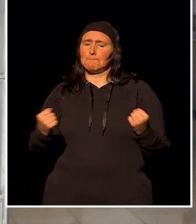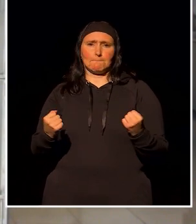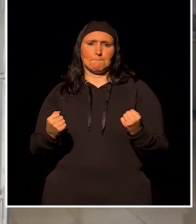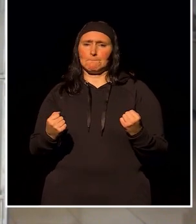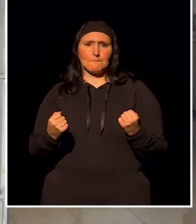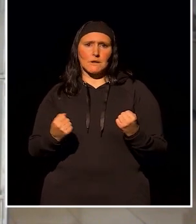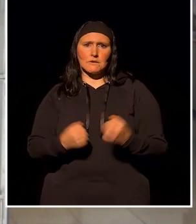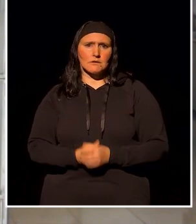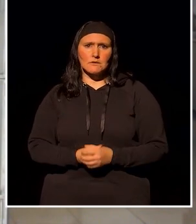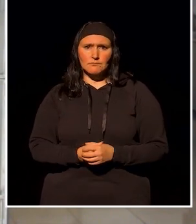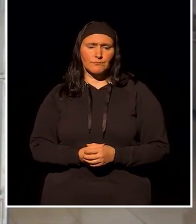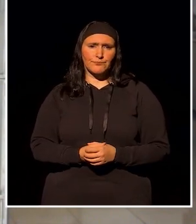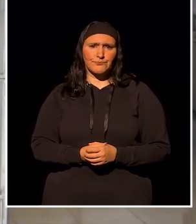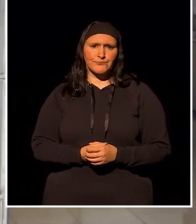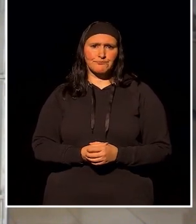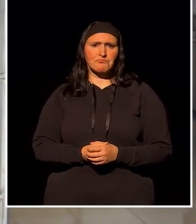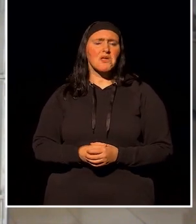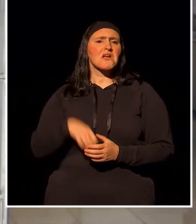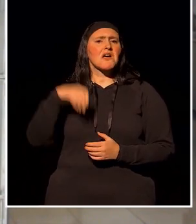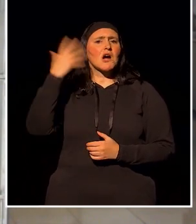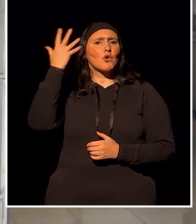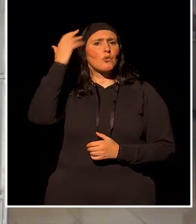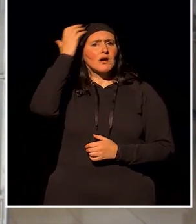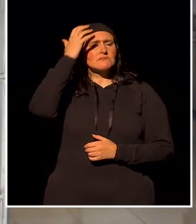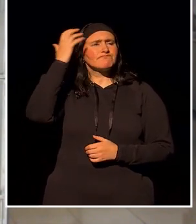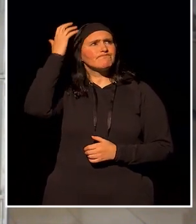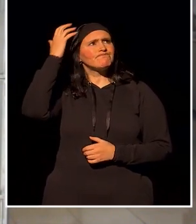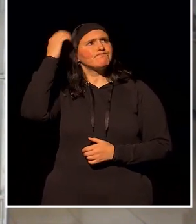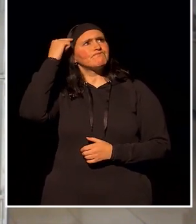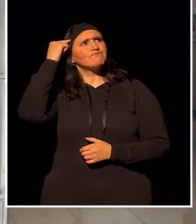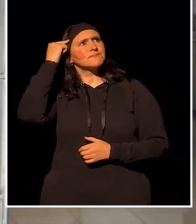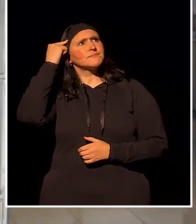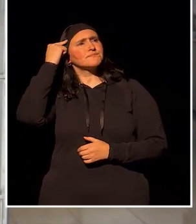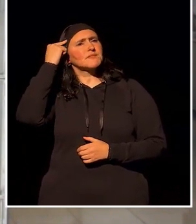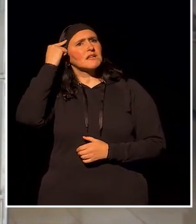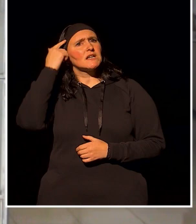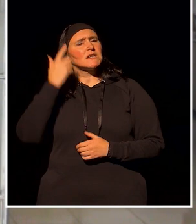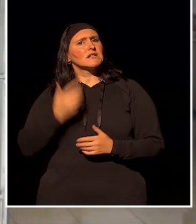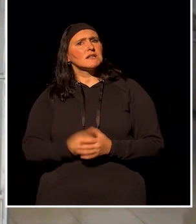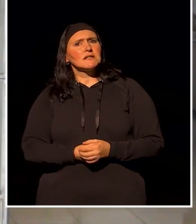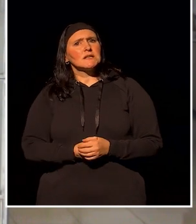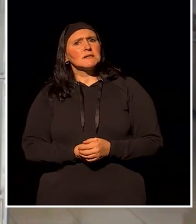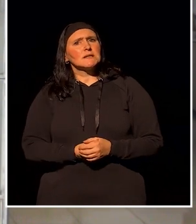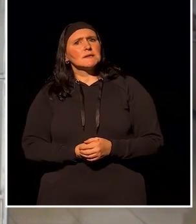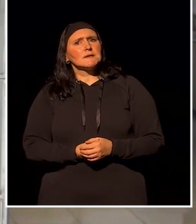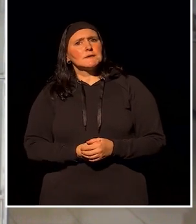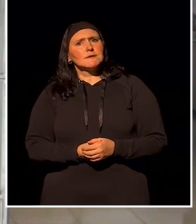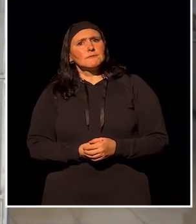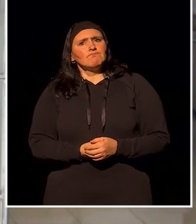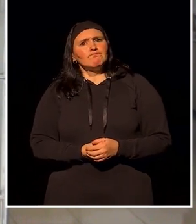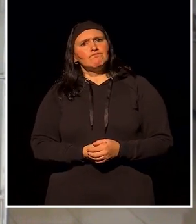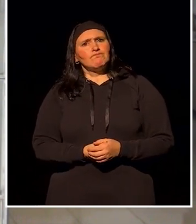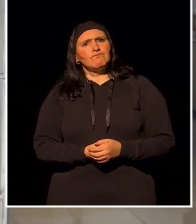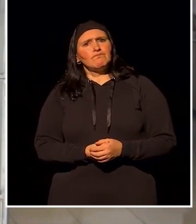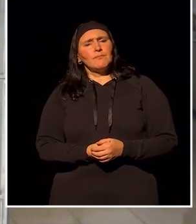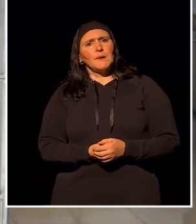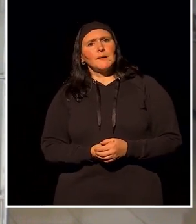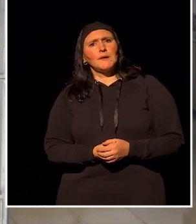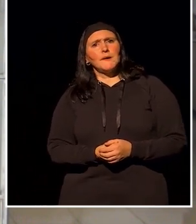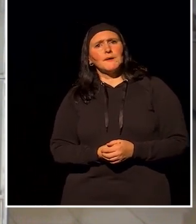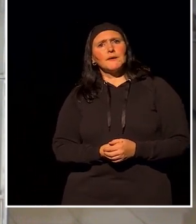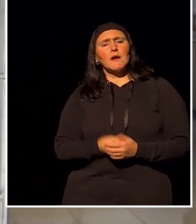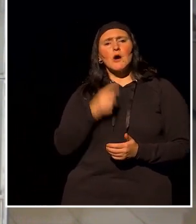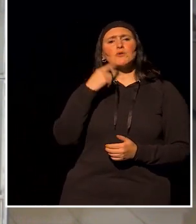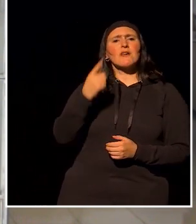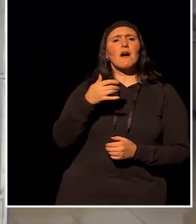Und auch der Illusion, sagen wir mal, beraubt, dass dass Israel ein absoluter Fluchtpunkt